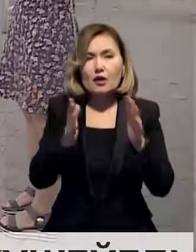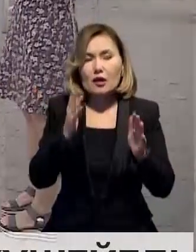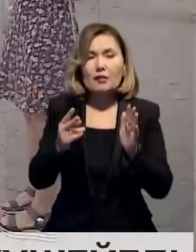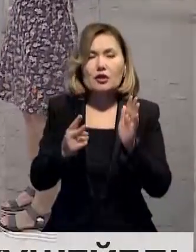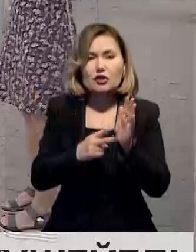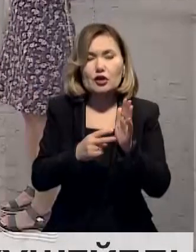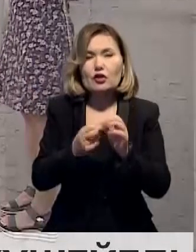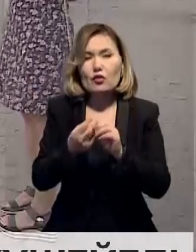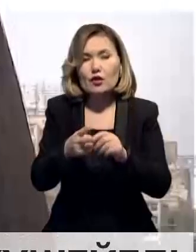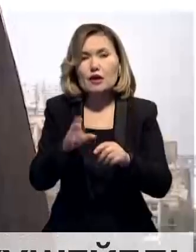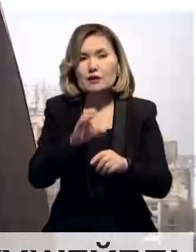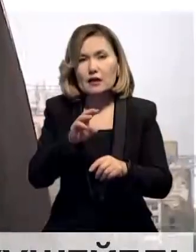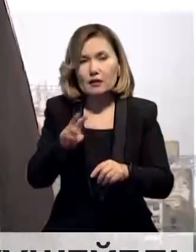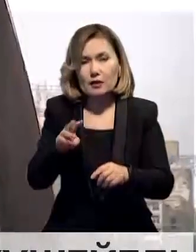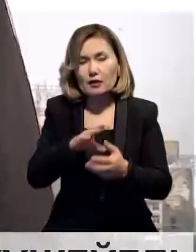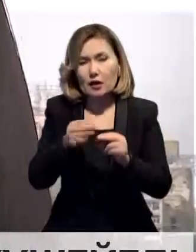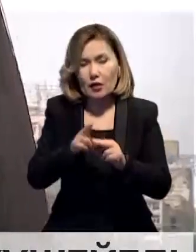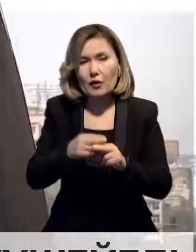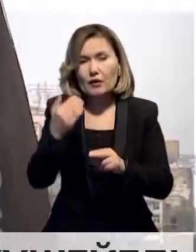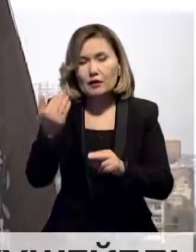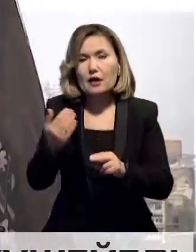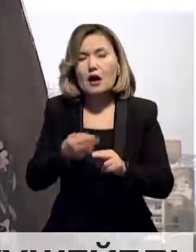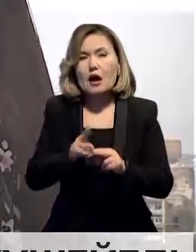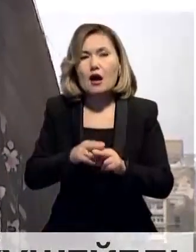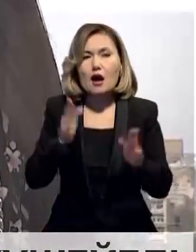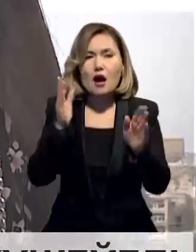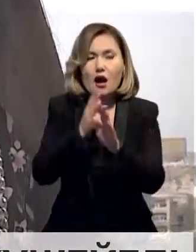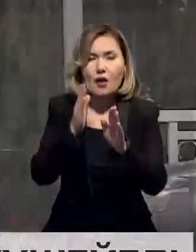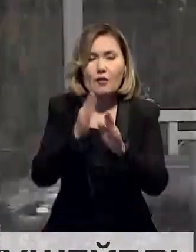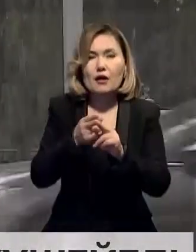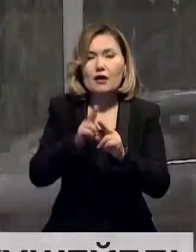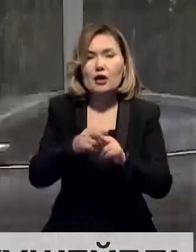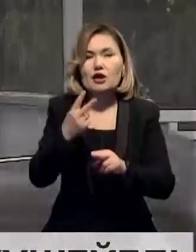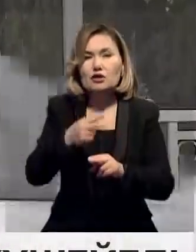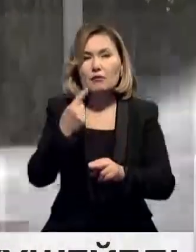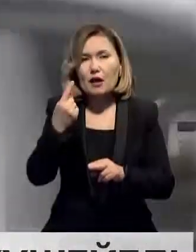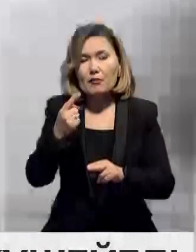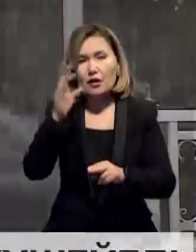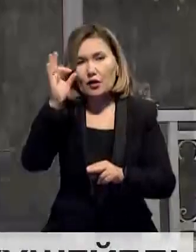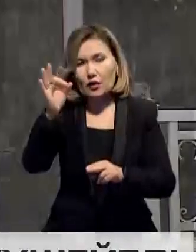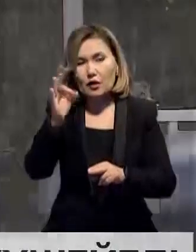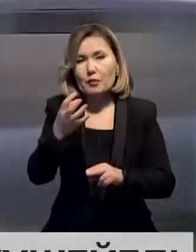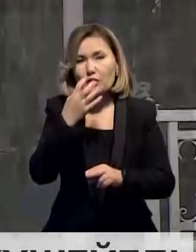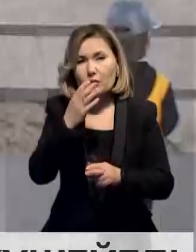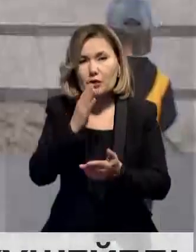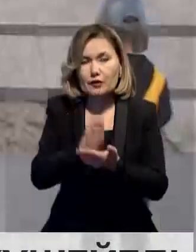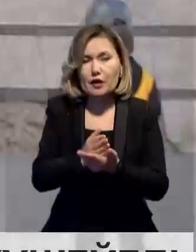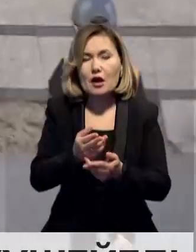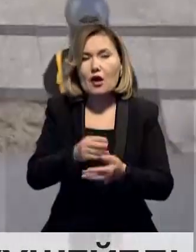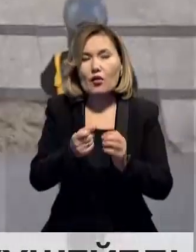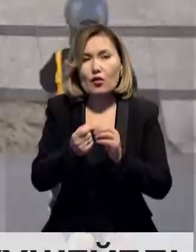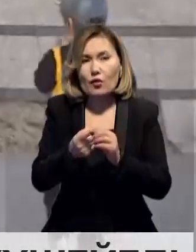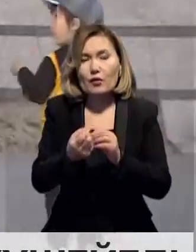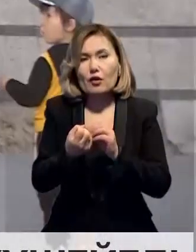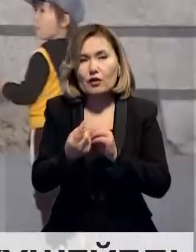7-12 метр секунд болып келеді. Ауа температурасы қазіргі сәтте 21 градус жылы болып келеді. Және